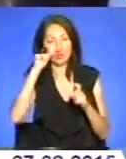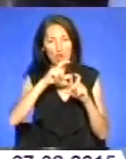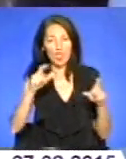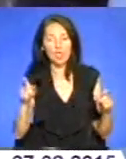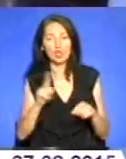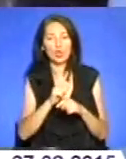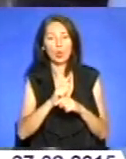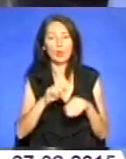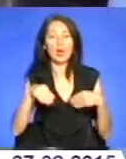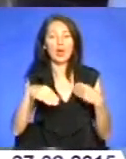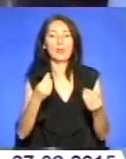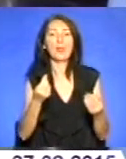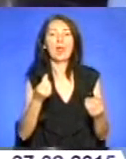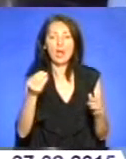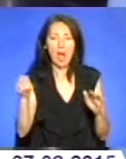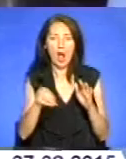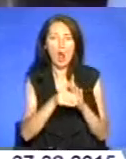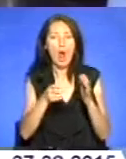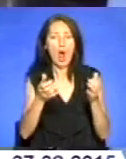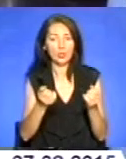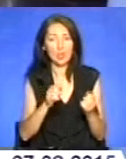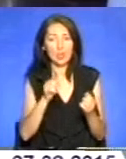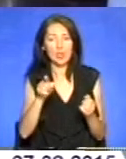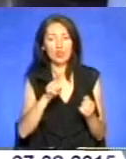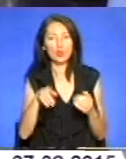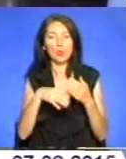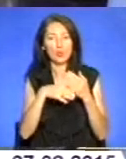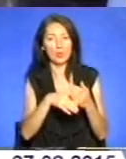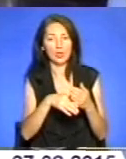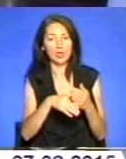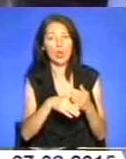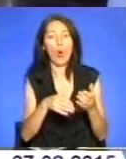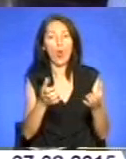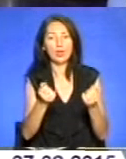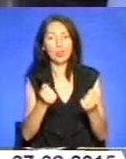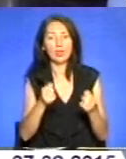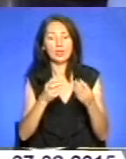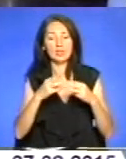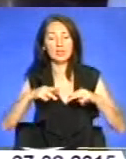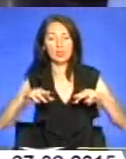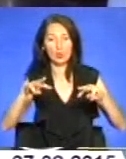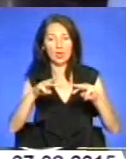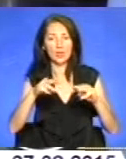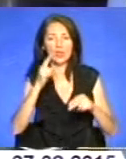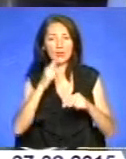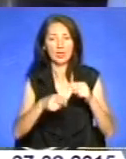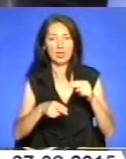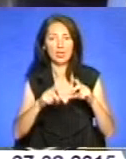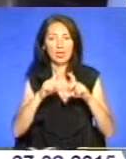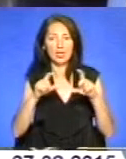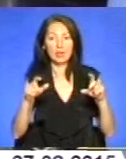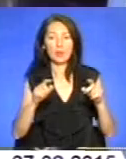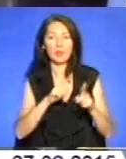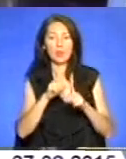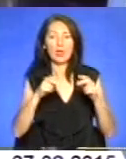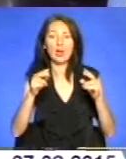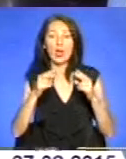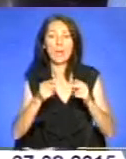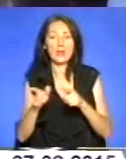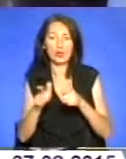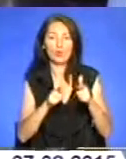неправомірну вигоду він отримав за те, щоб посприяти в отриманні свідоцтва про закінчення закладу з підготовки, перепідготовки і